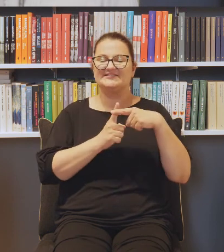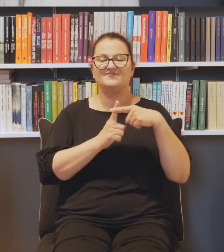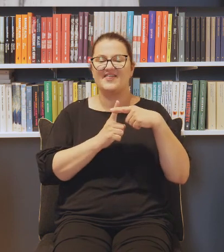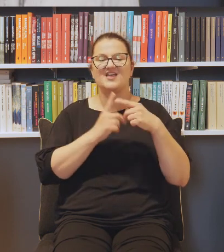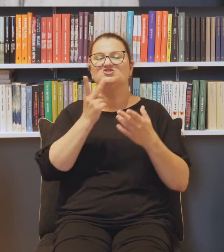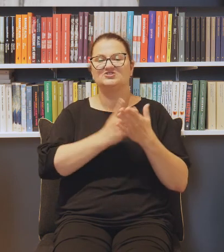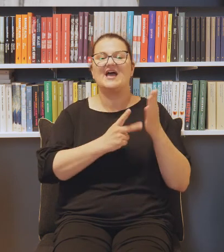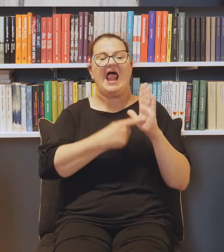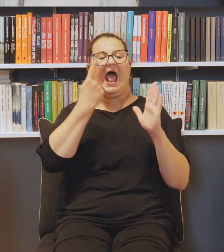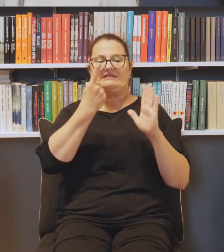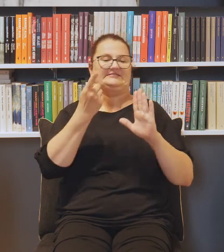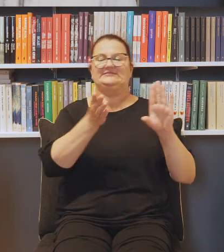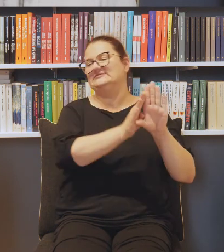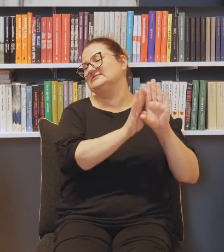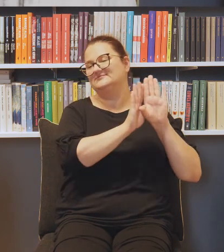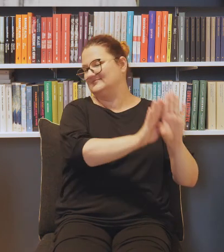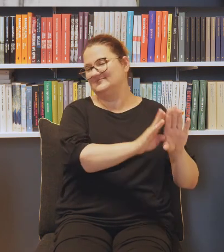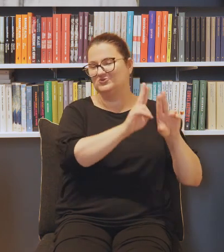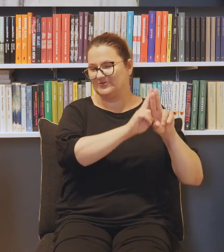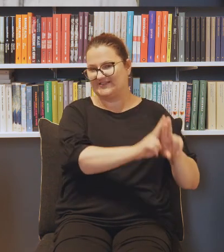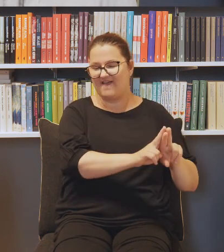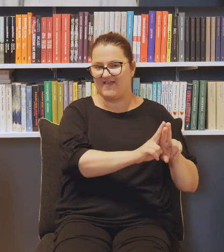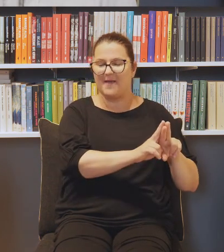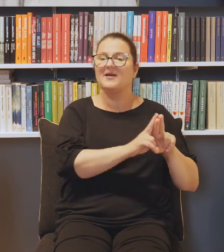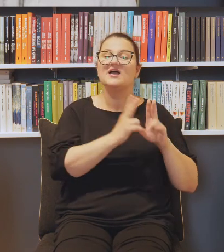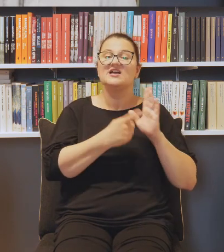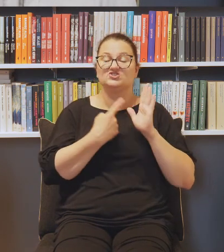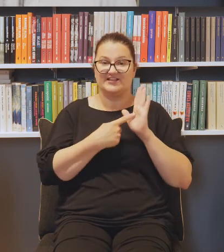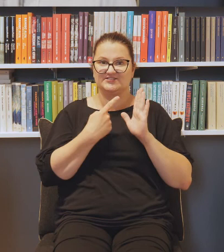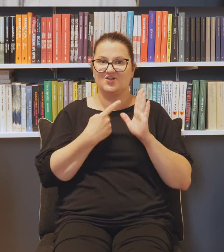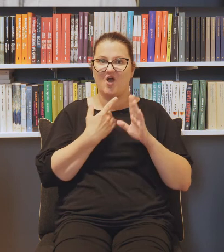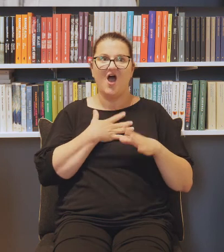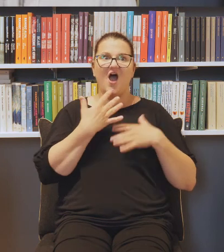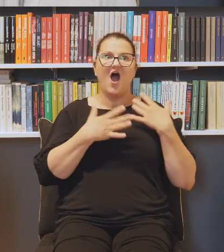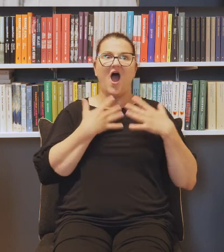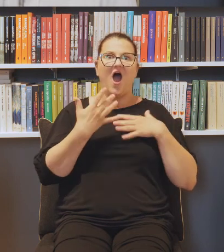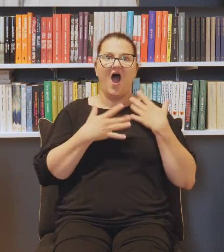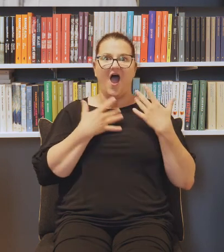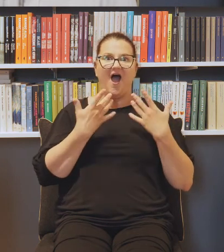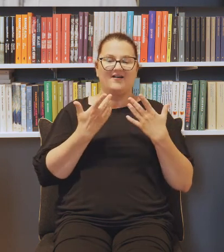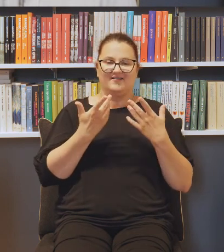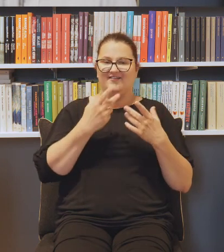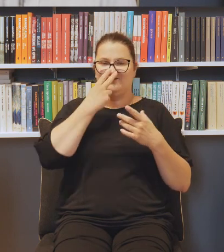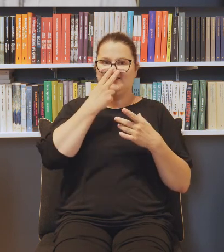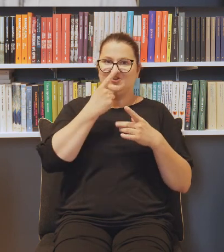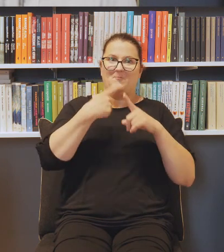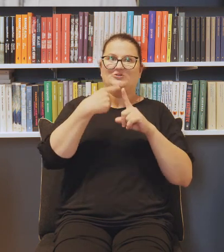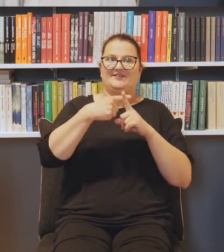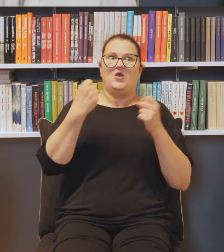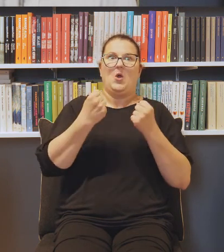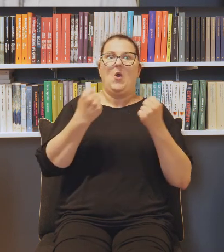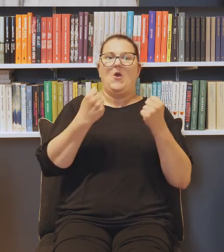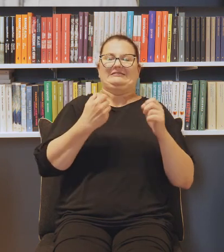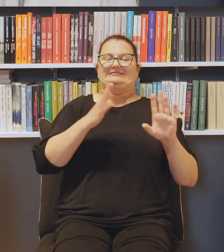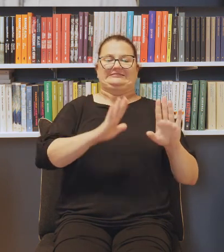ale raz i zostawiam. Znaczy często mnie taka ekscytacja, wprawia ekscytacja, jak widzę, że jest pozytywna, że po prostu